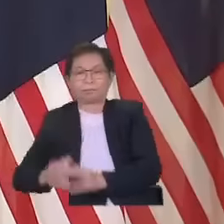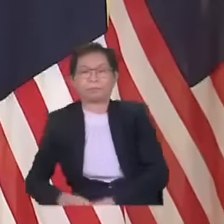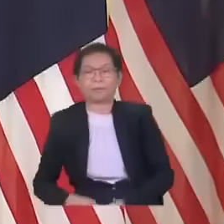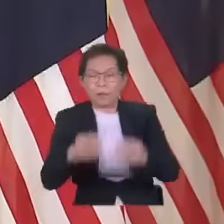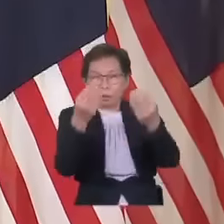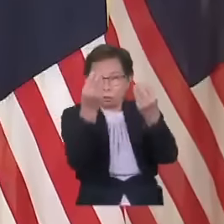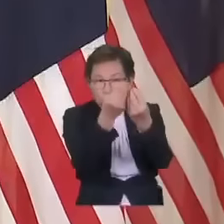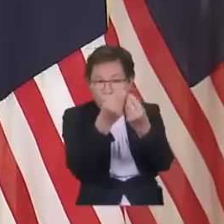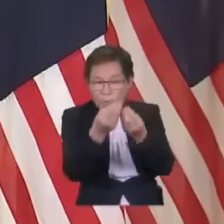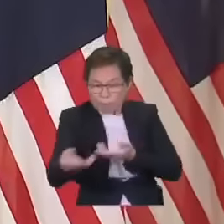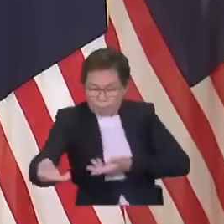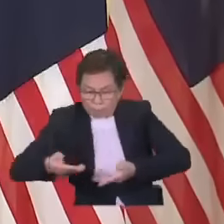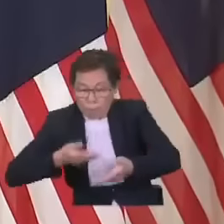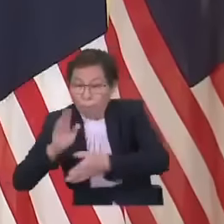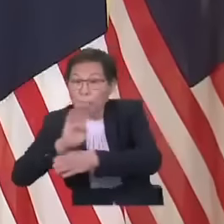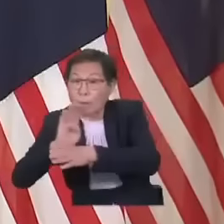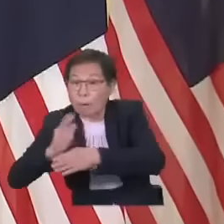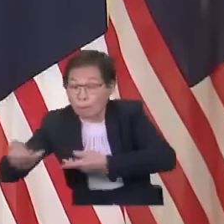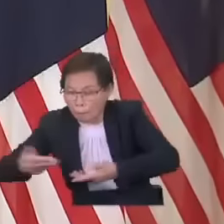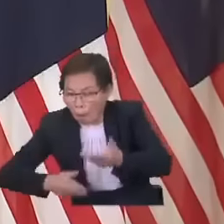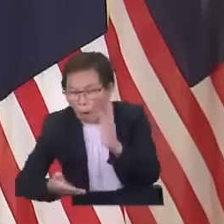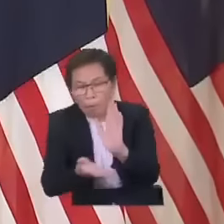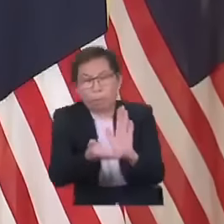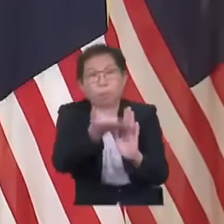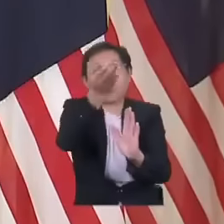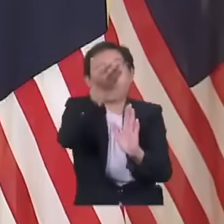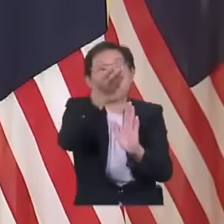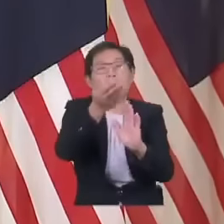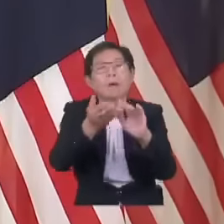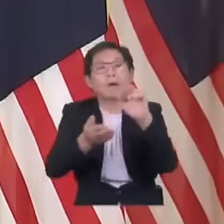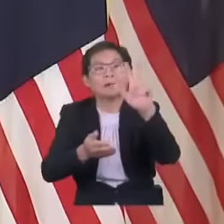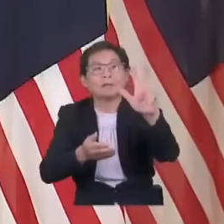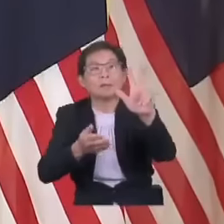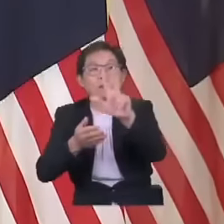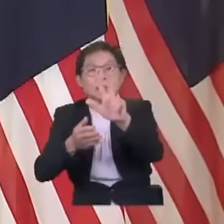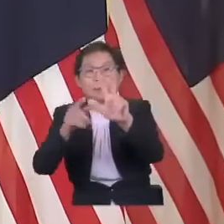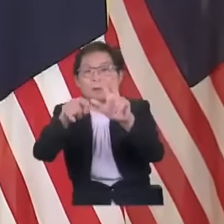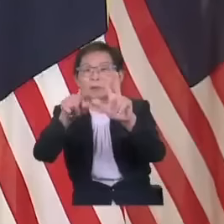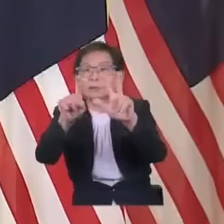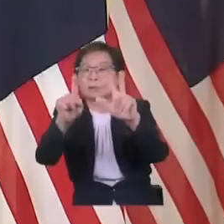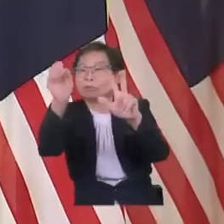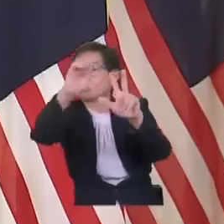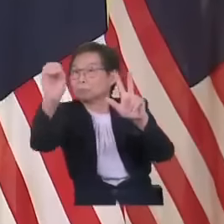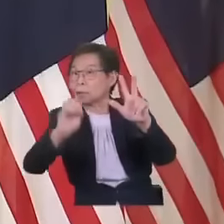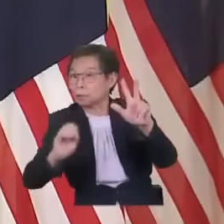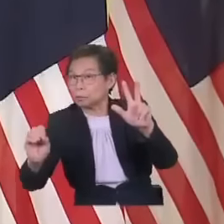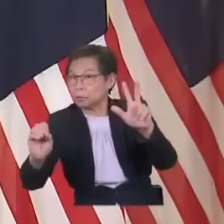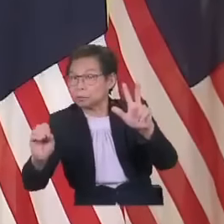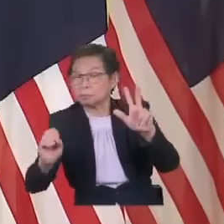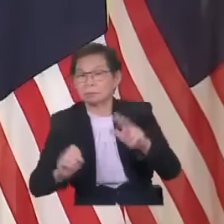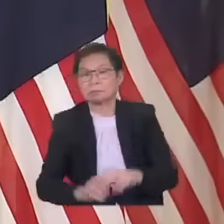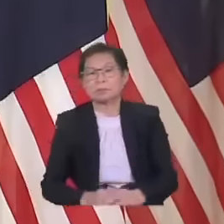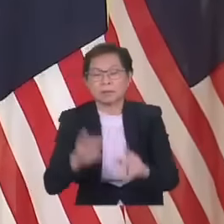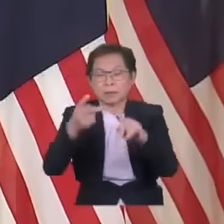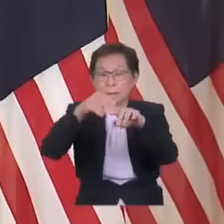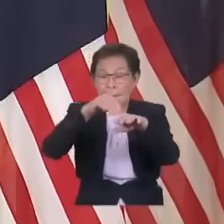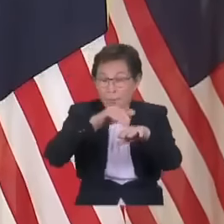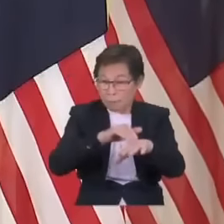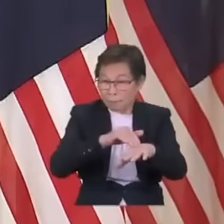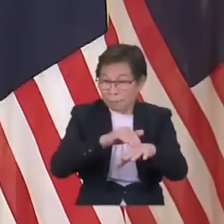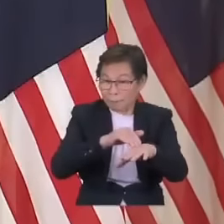jumlah perdagangan negara juga meningkat sebanyak 33 populeran 1 peratus kepada